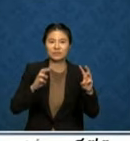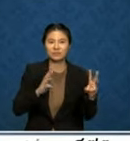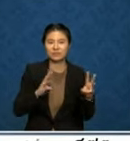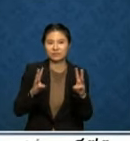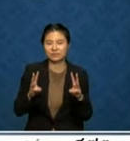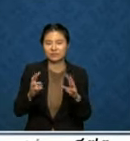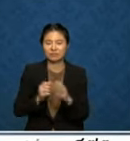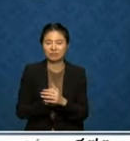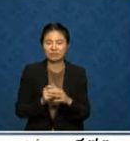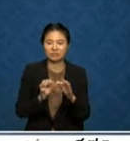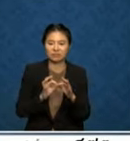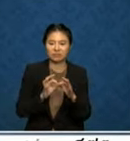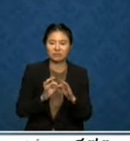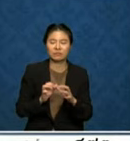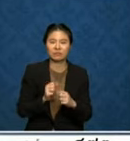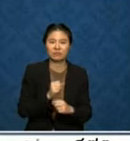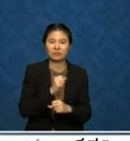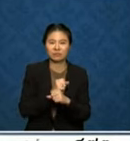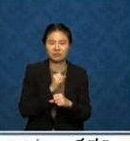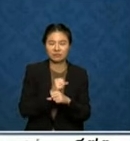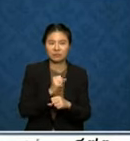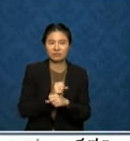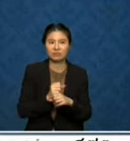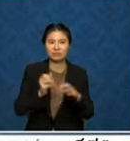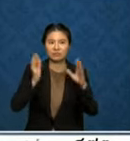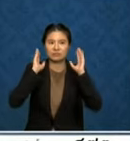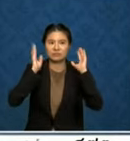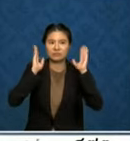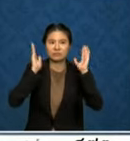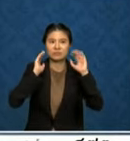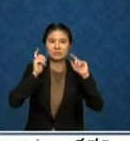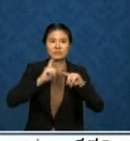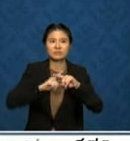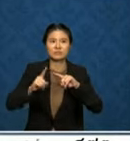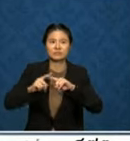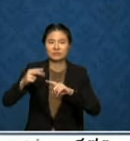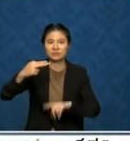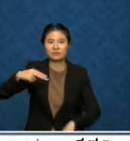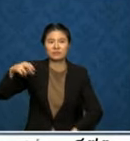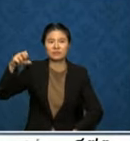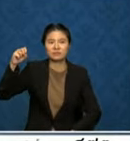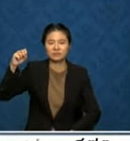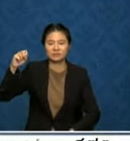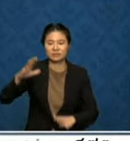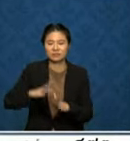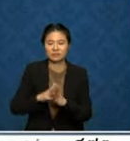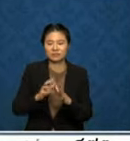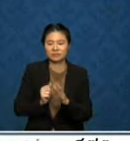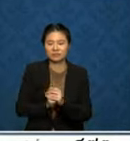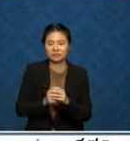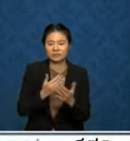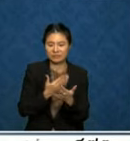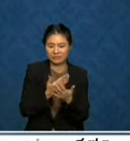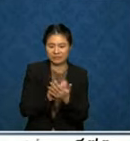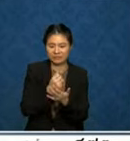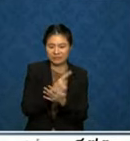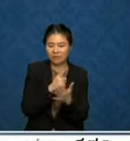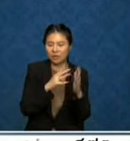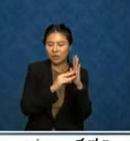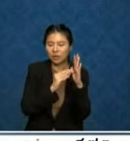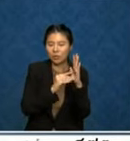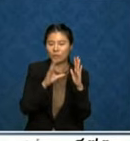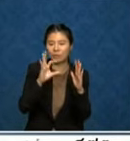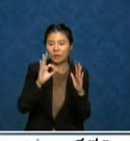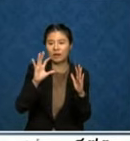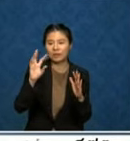ำสื่อนะการทำโซเชียลมีเดียนะหลักสูตร97บาท100บาทหรืออะไรทำนองนี้เนี่ยแต่ว่าจริงๆแล้ว